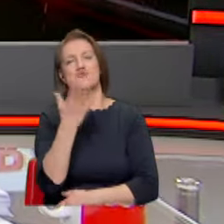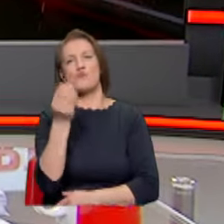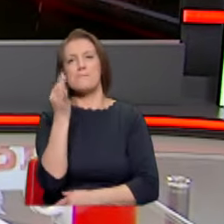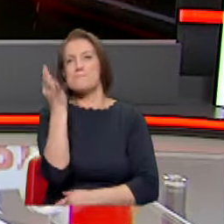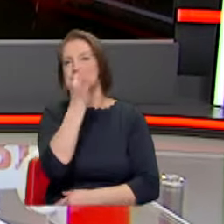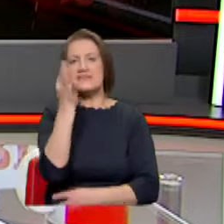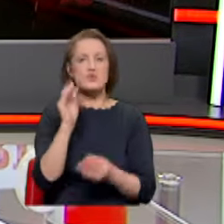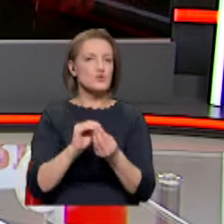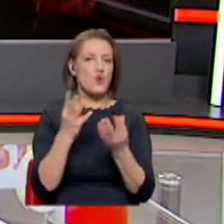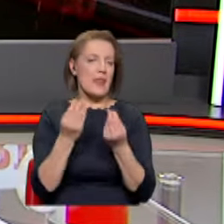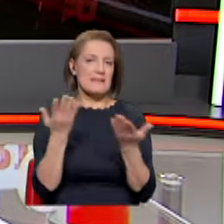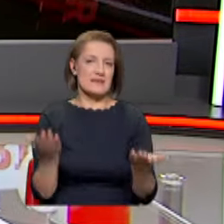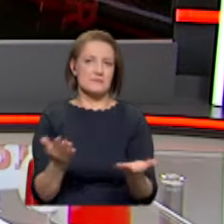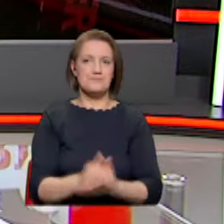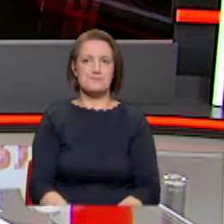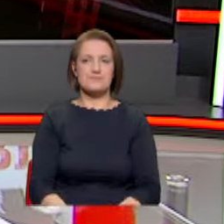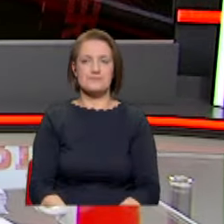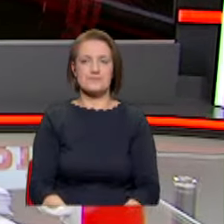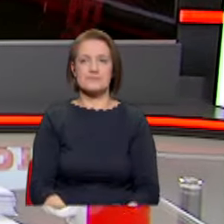daha basit suçlar da olabilir